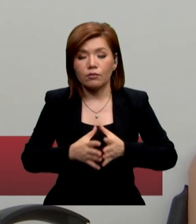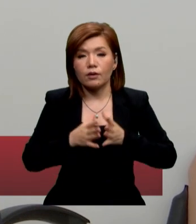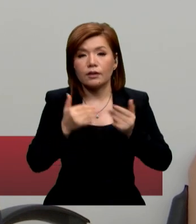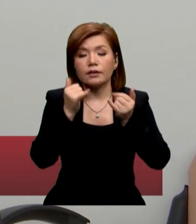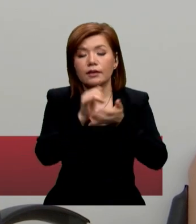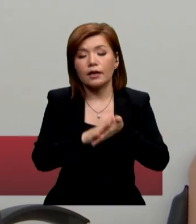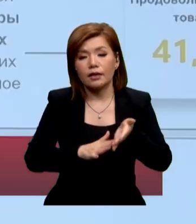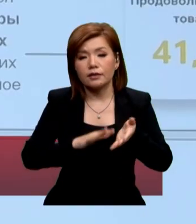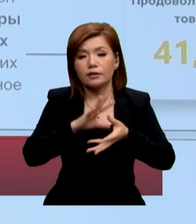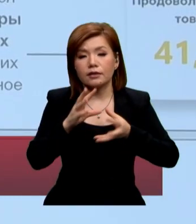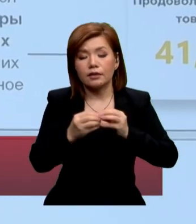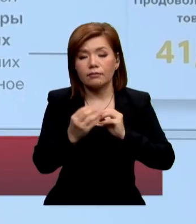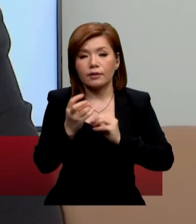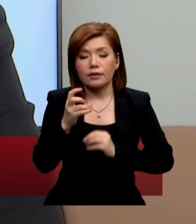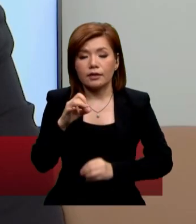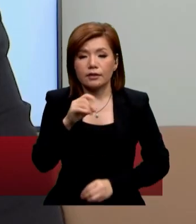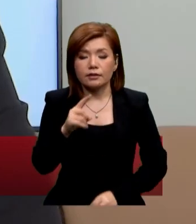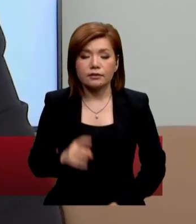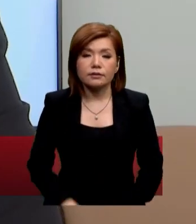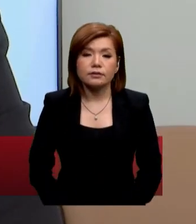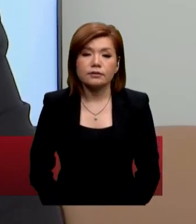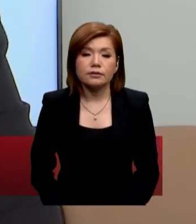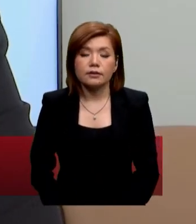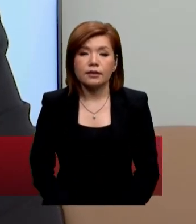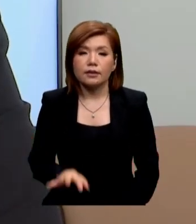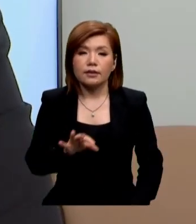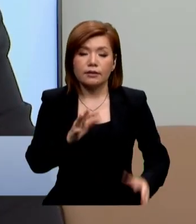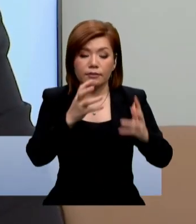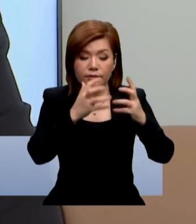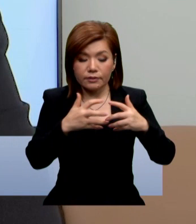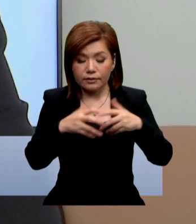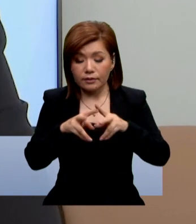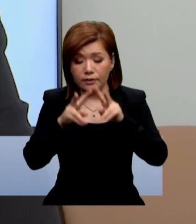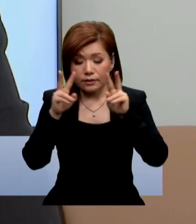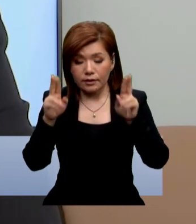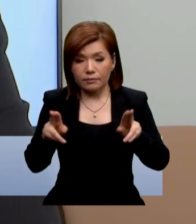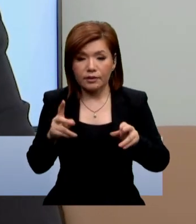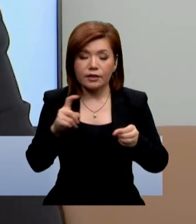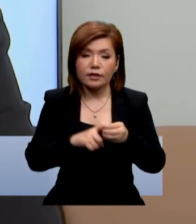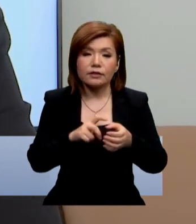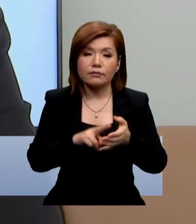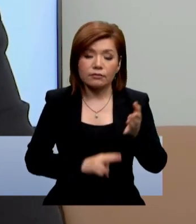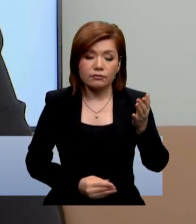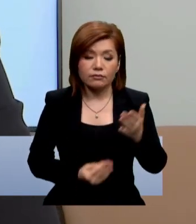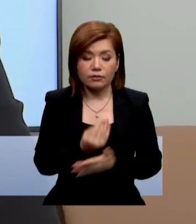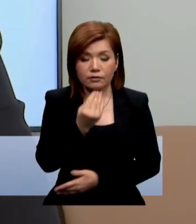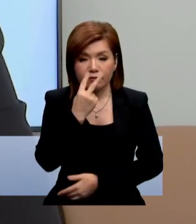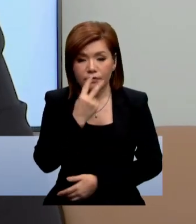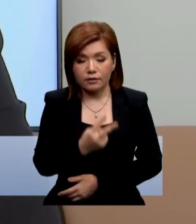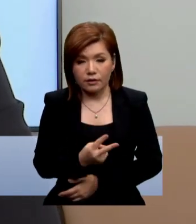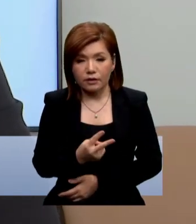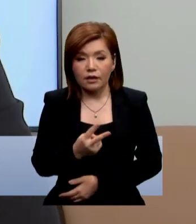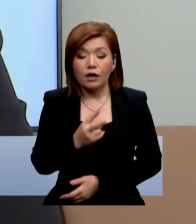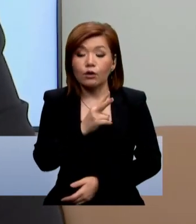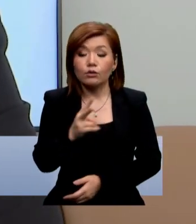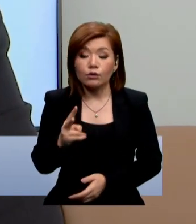дальнейшего анализа замеряем с такой же частостью То есть те же регистраторы выходят если